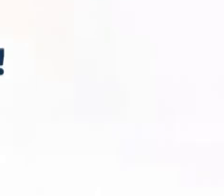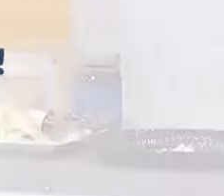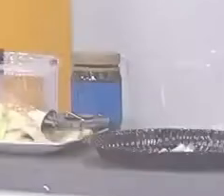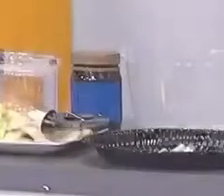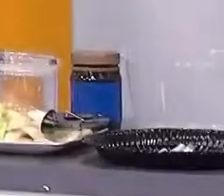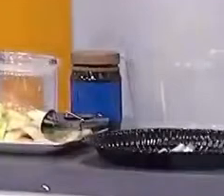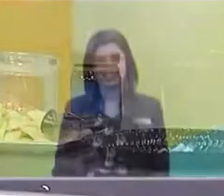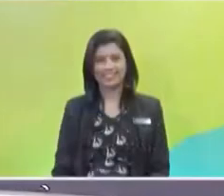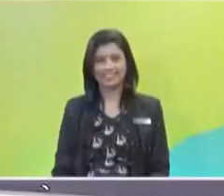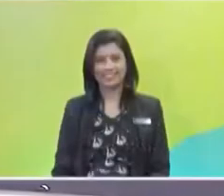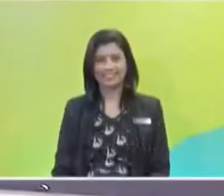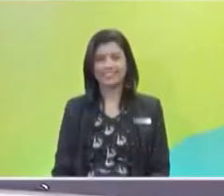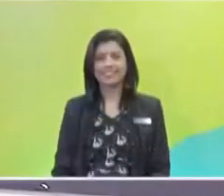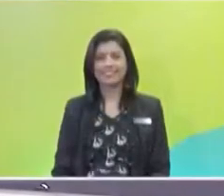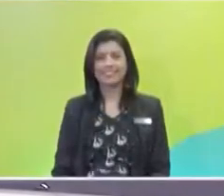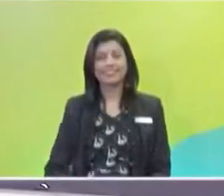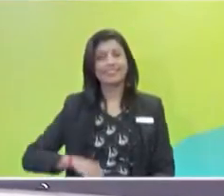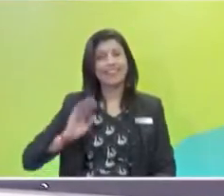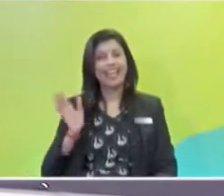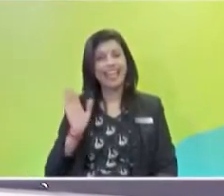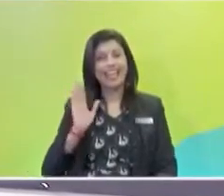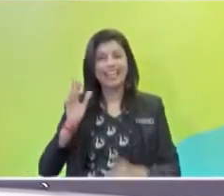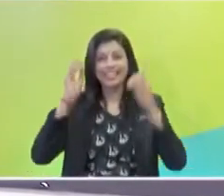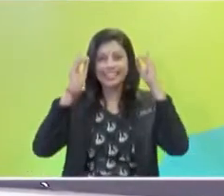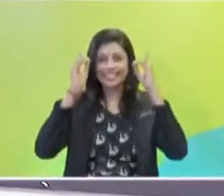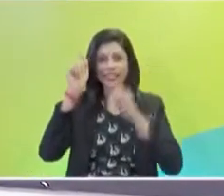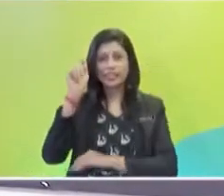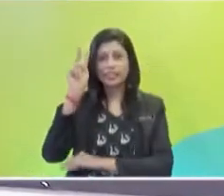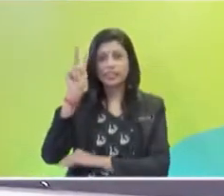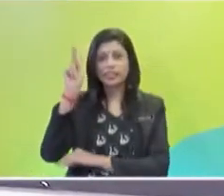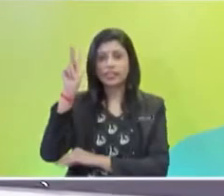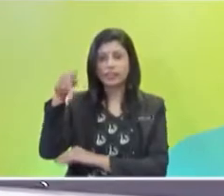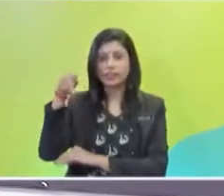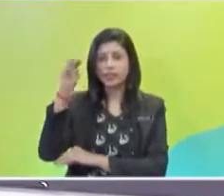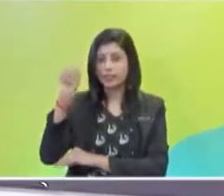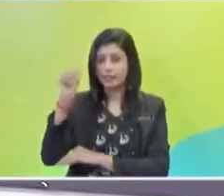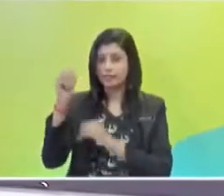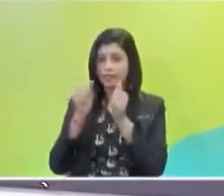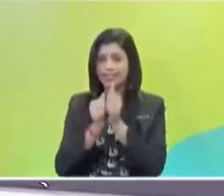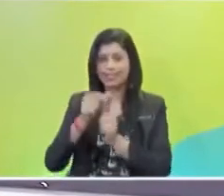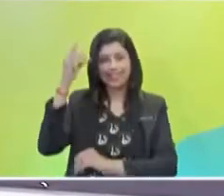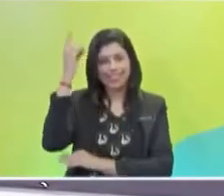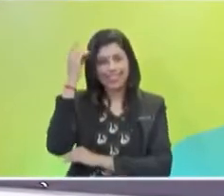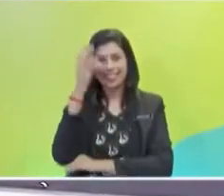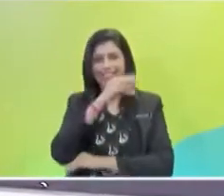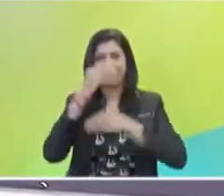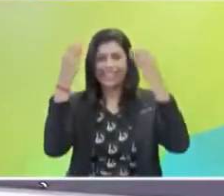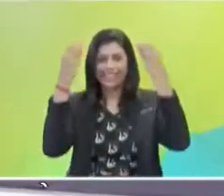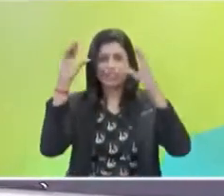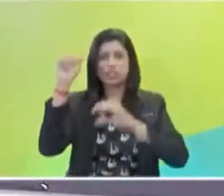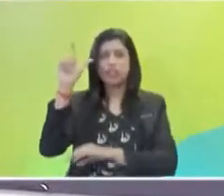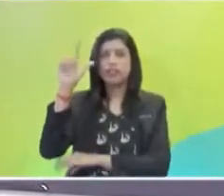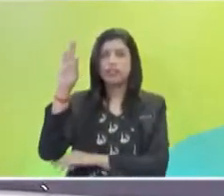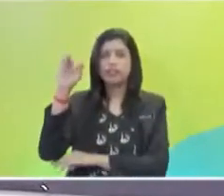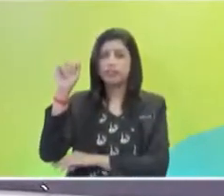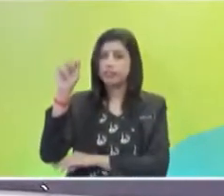KPM. Ya, ini Didik TV KPM bersama dengan saya Din dan juga Cikgu Alfian di kafe